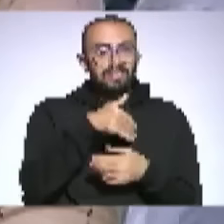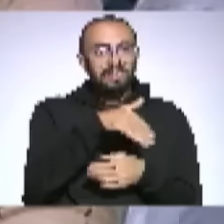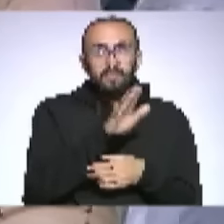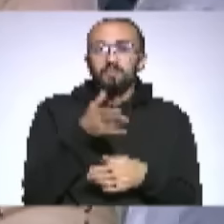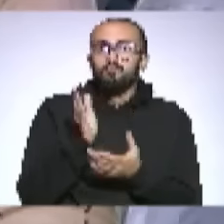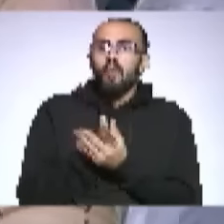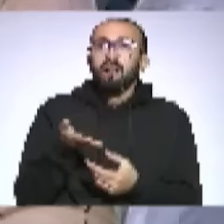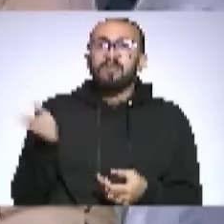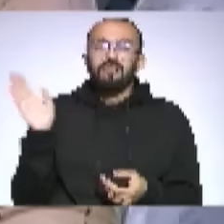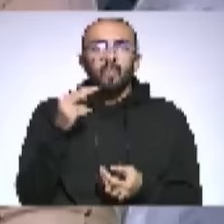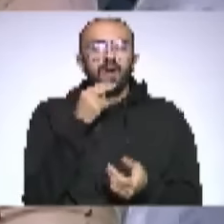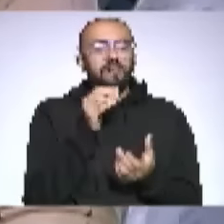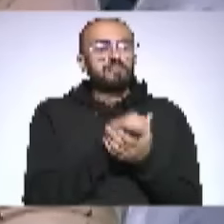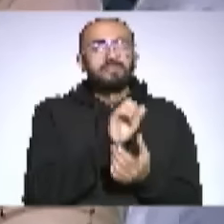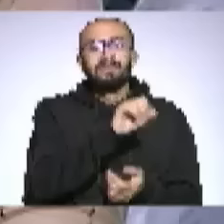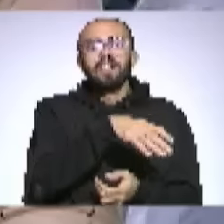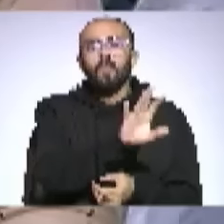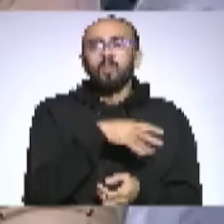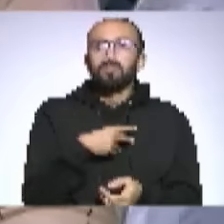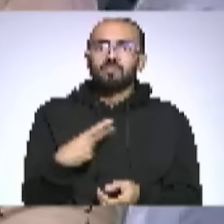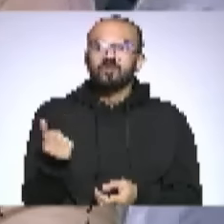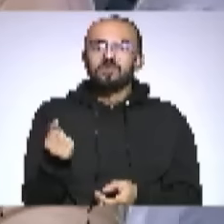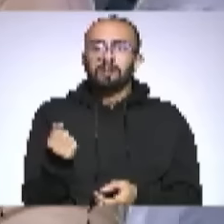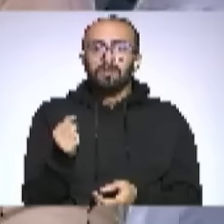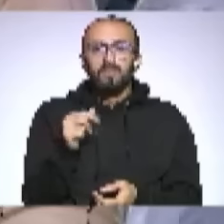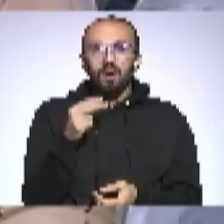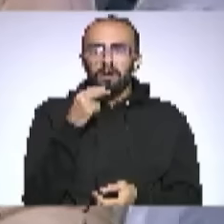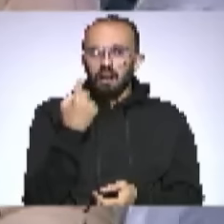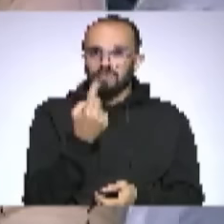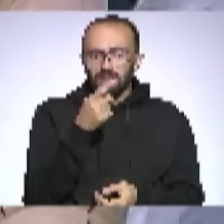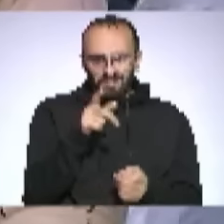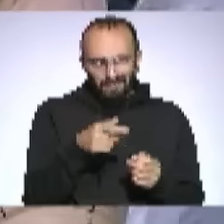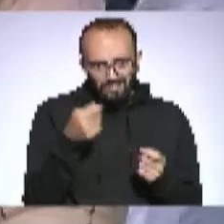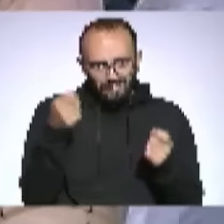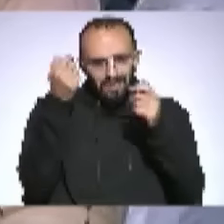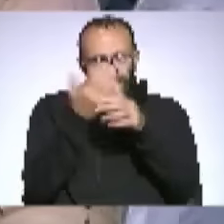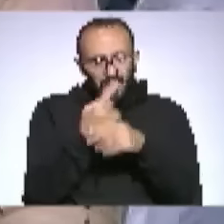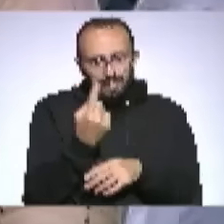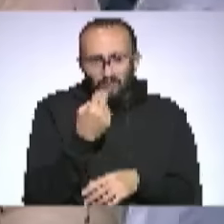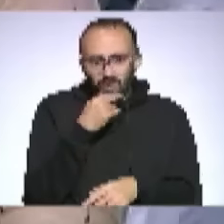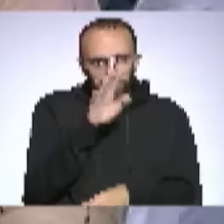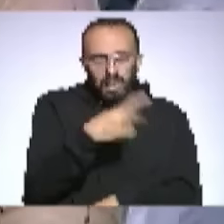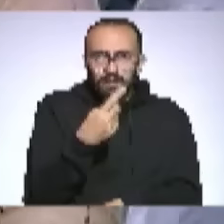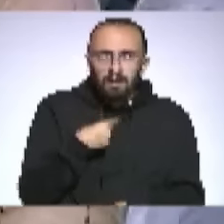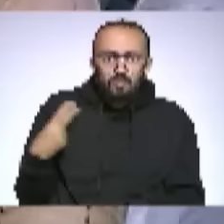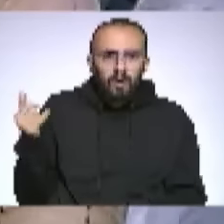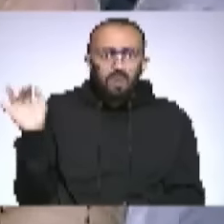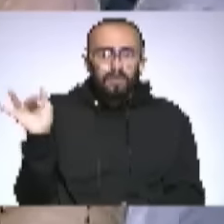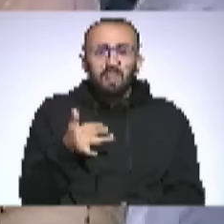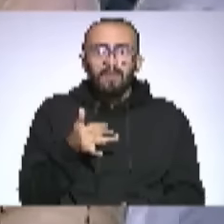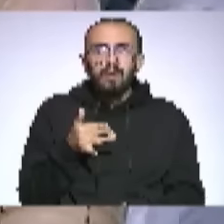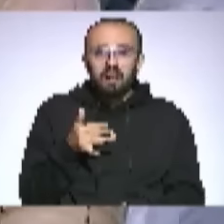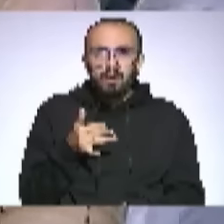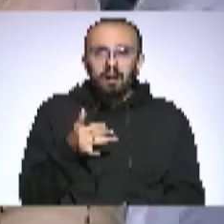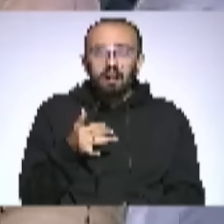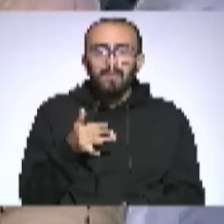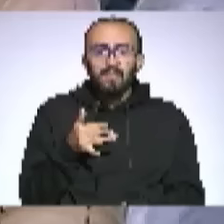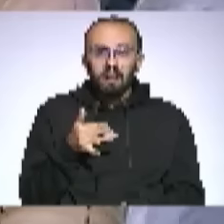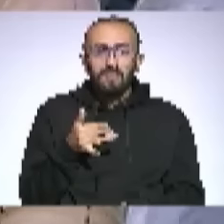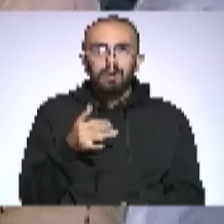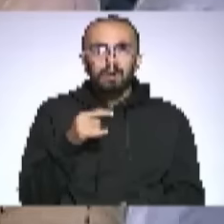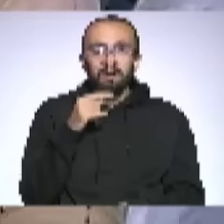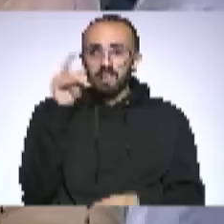مشوار عايز يمشي ويسيب صاحبه في البيت قال ان ده عادي واني مكبره الموضوع وحدث ان تجرا عليه اكث من مره